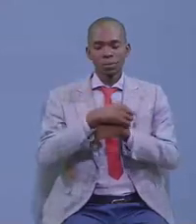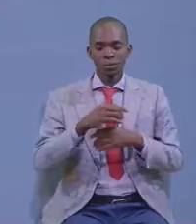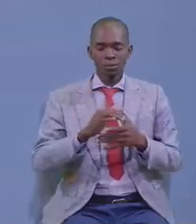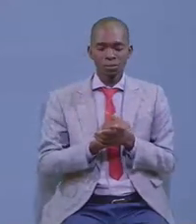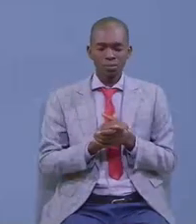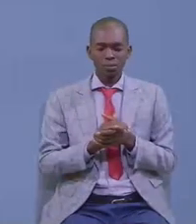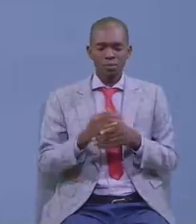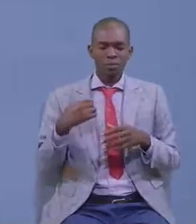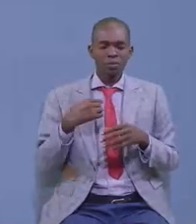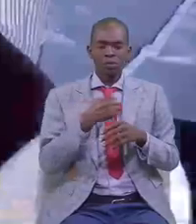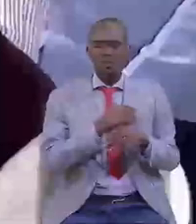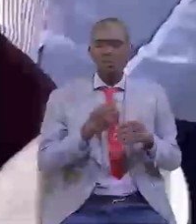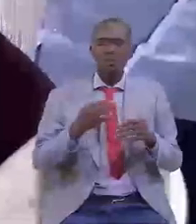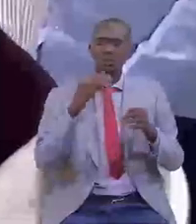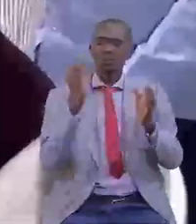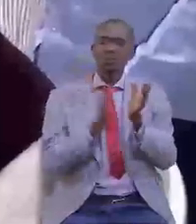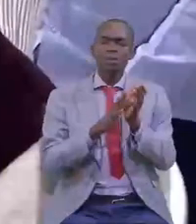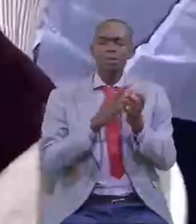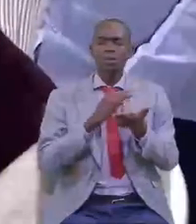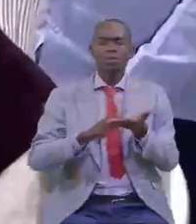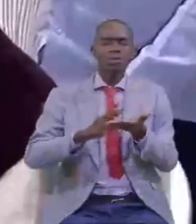Nous bénissons et glorifions ton nom.